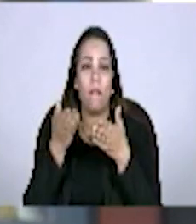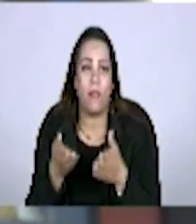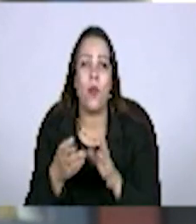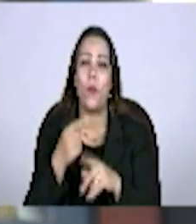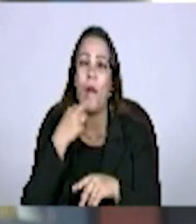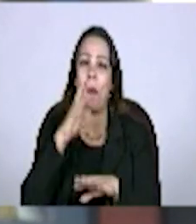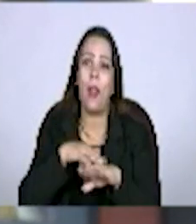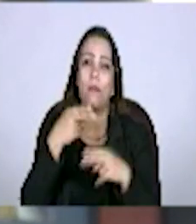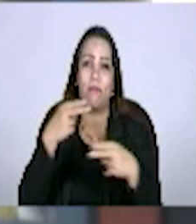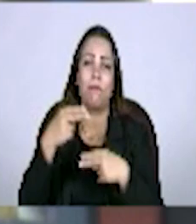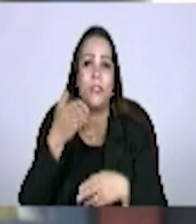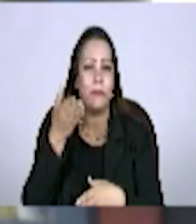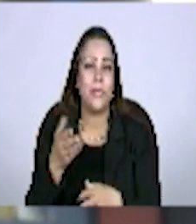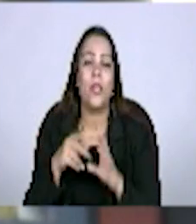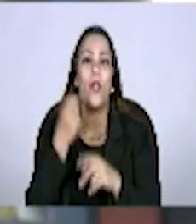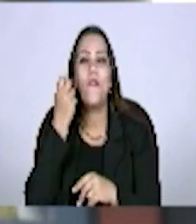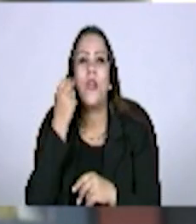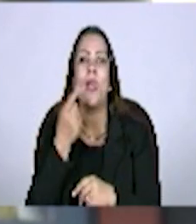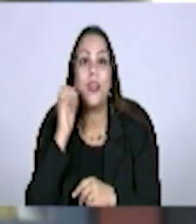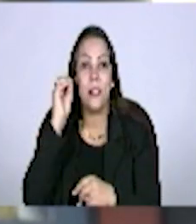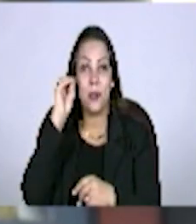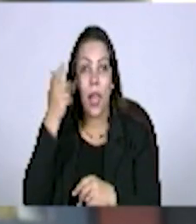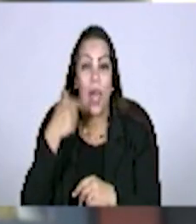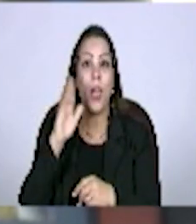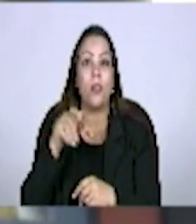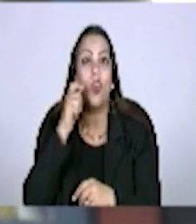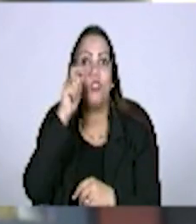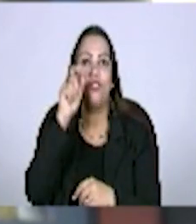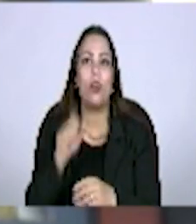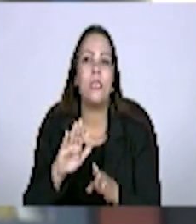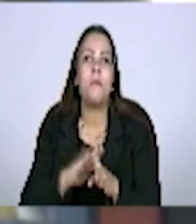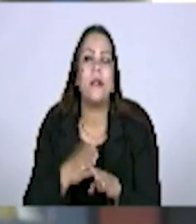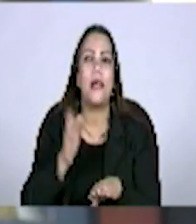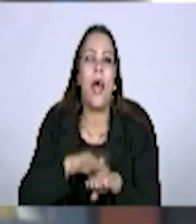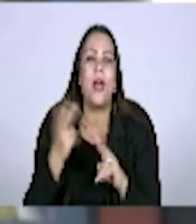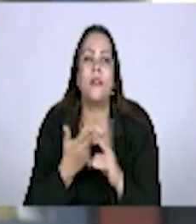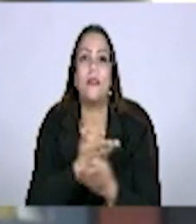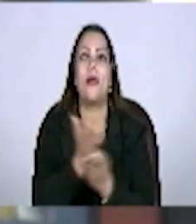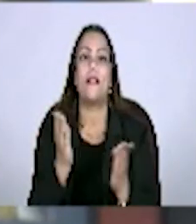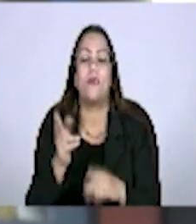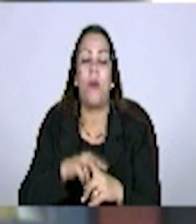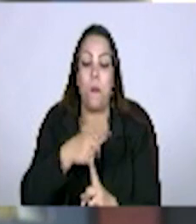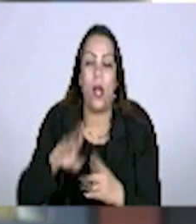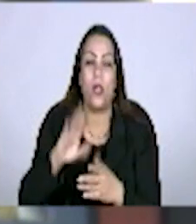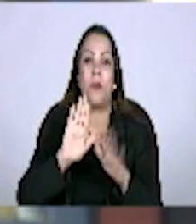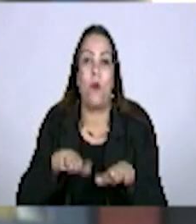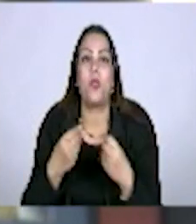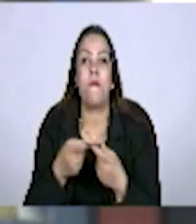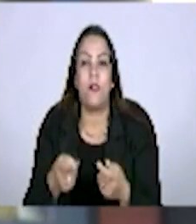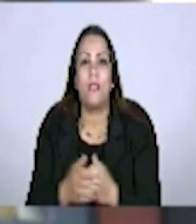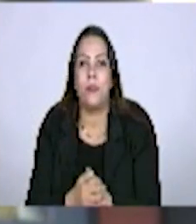وعلقت عليه اللي هو فكره كيف تكون شخصيه مؤثره في الاخرين وفي المحيط اللي انت موجود